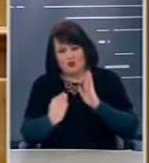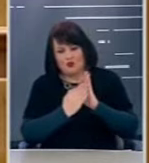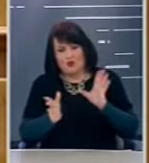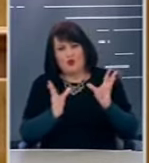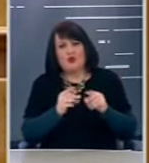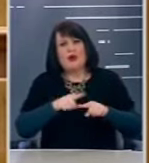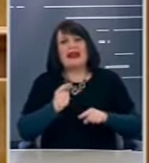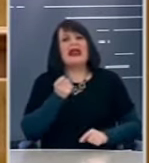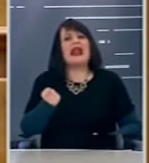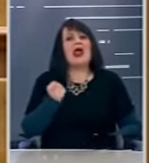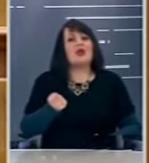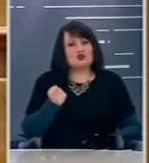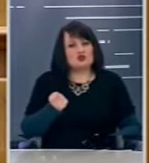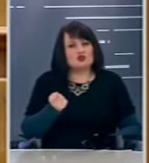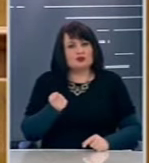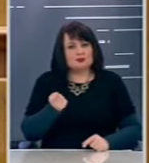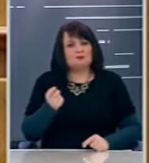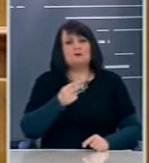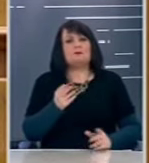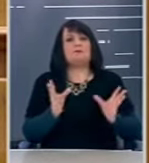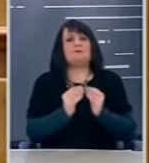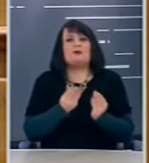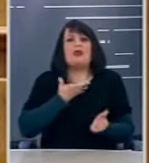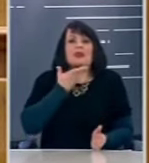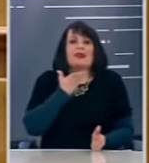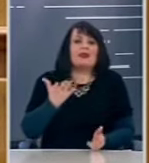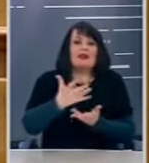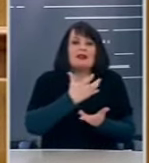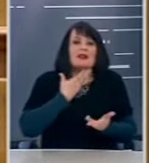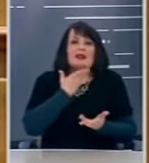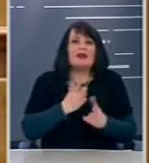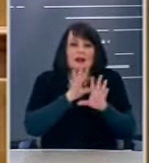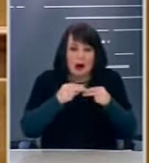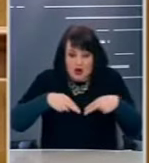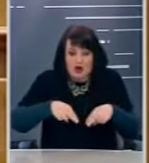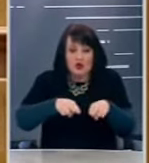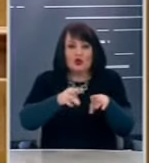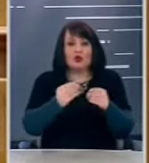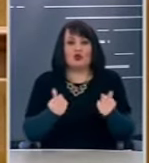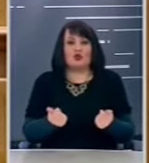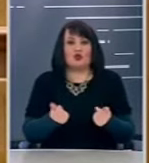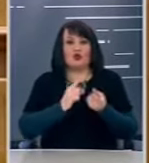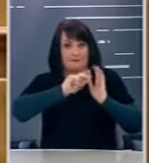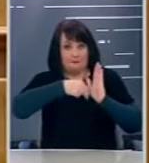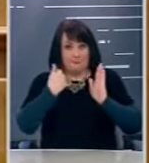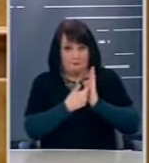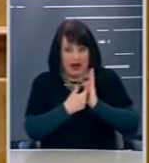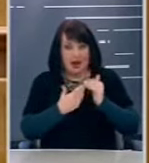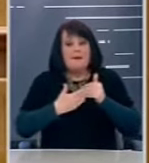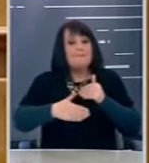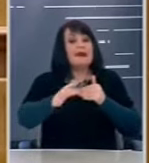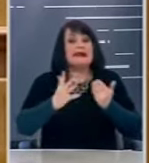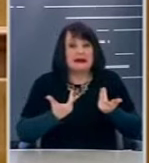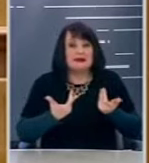χρέος, όσο και για το λεγόμενο δημοσιονομικό μονοπάτι που θα ακολουθήσει η Ελλάδα μετά το τέλος του προγράμματος.